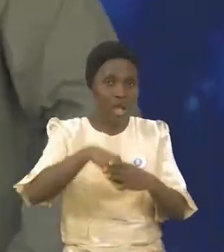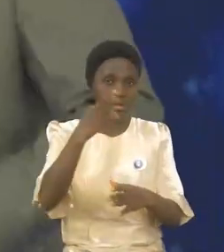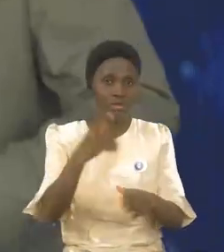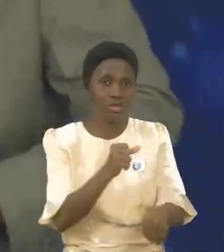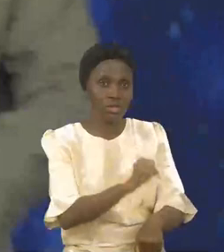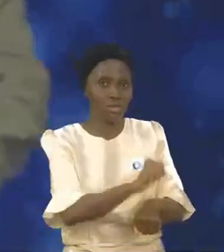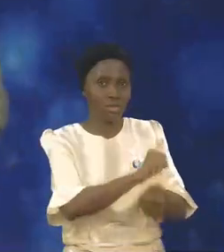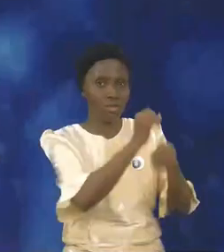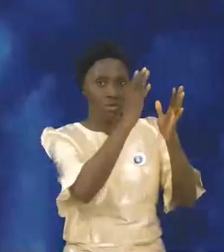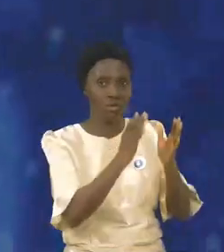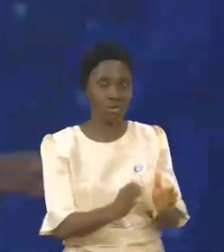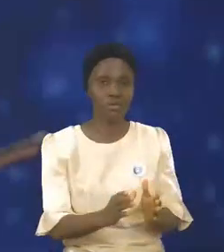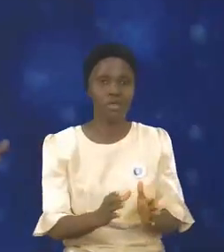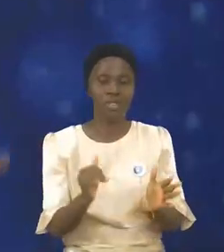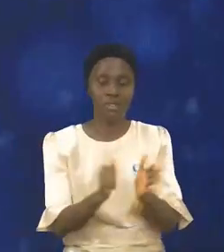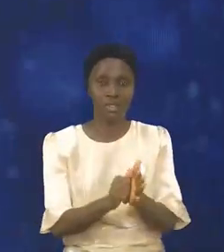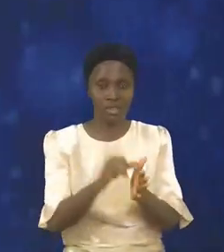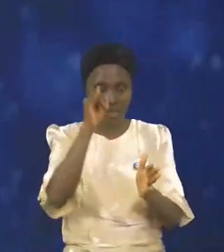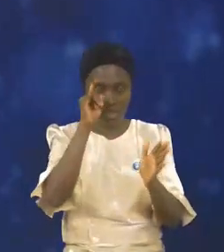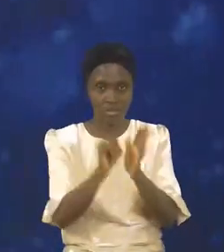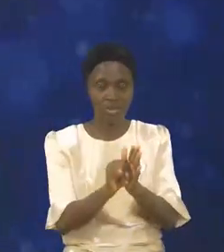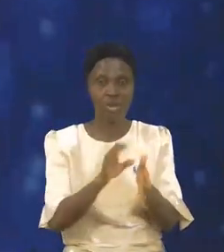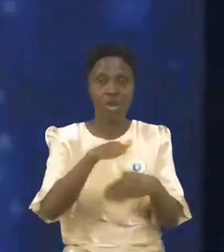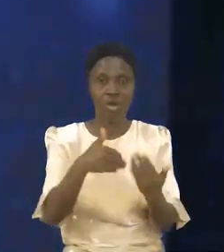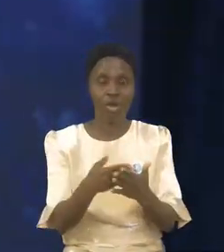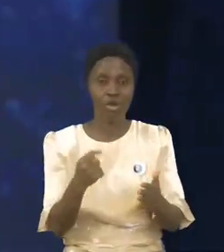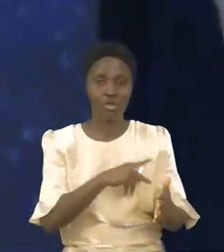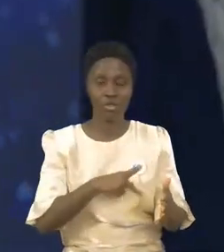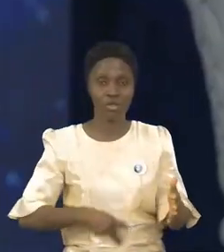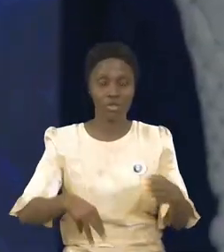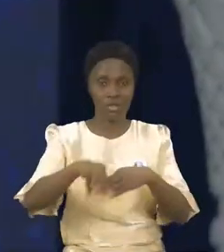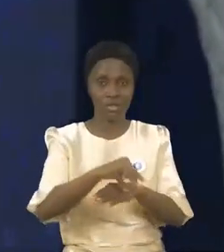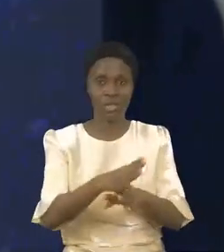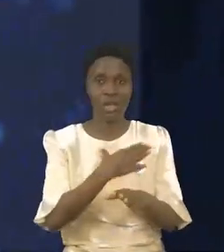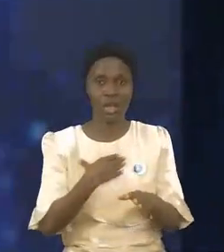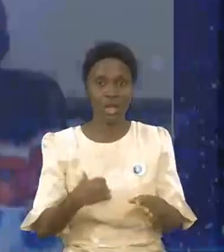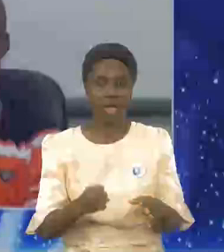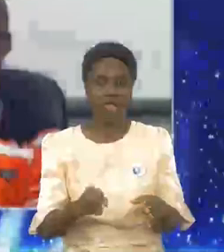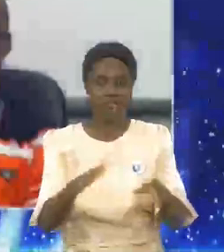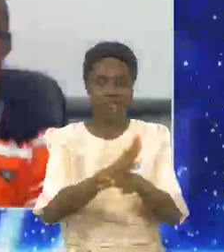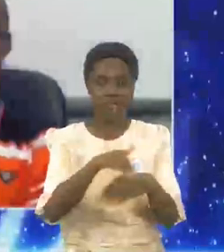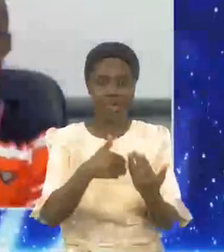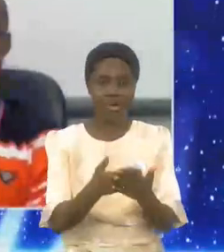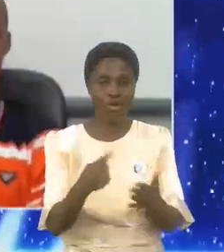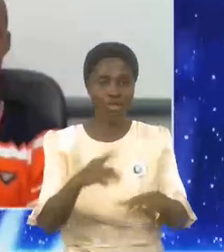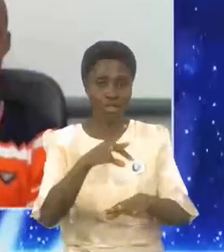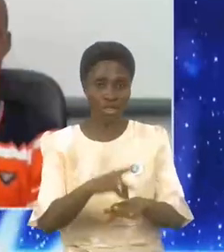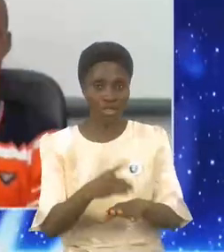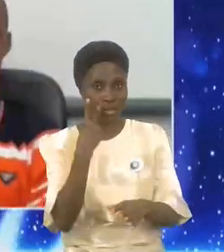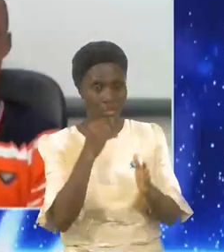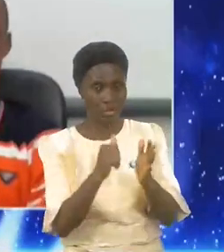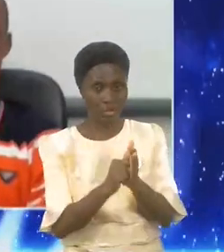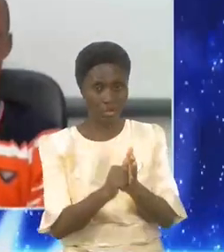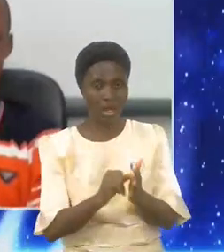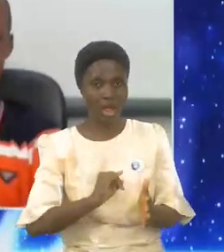pierre qui était coupée de la montagne et a frappé la statue et tous les